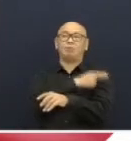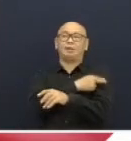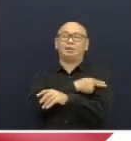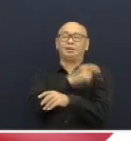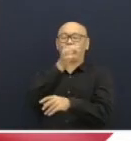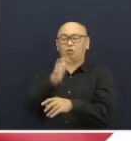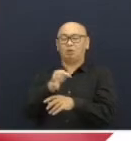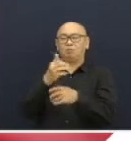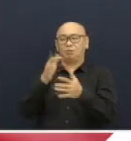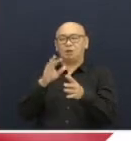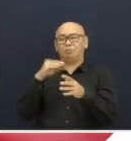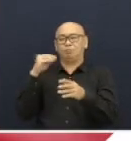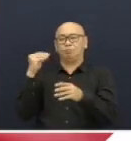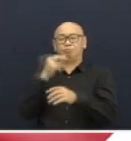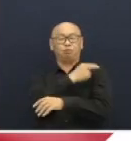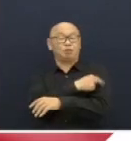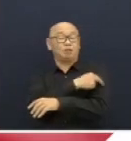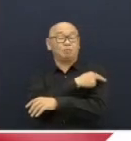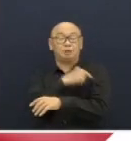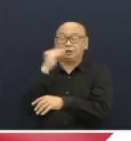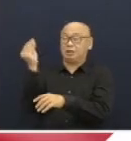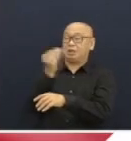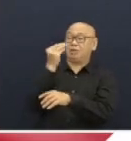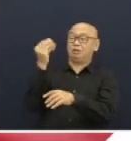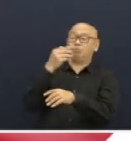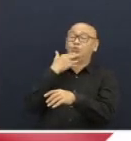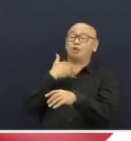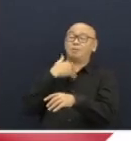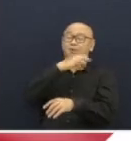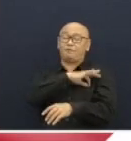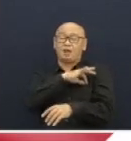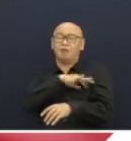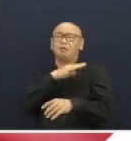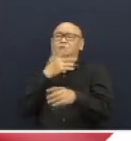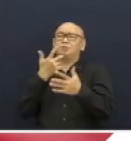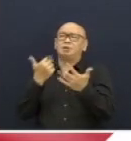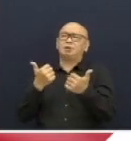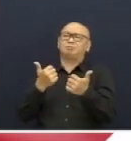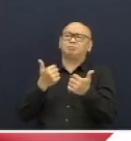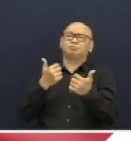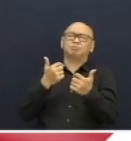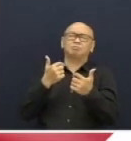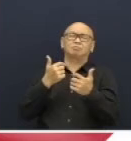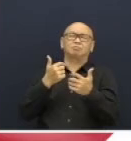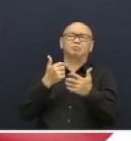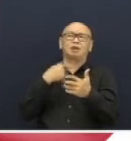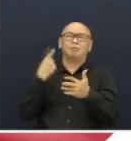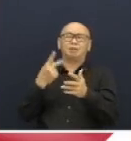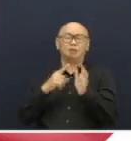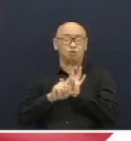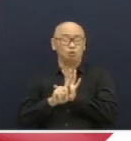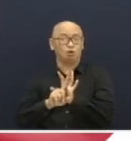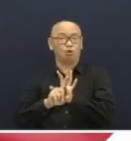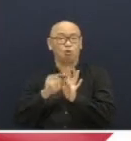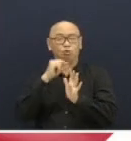Supaya puskesmas keliling itu bermanfaat, supaya puskesmas pembantu itu lebih manfaat, kami dorong